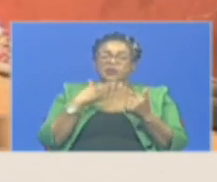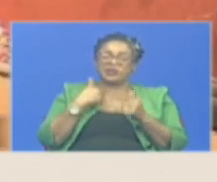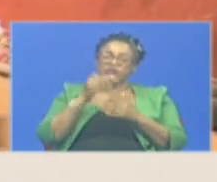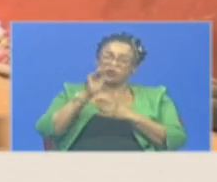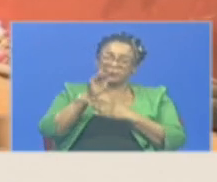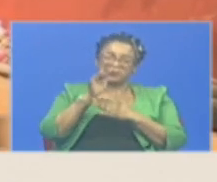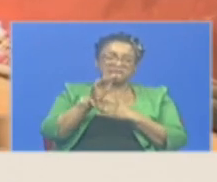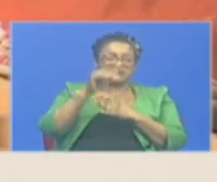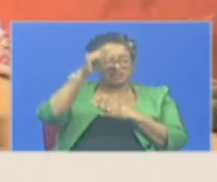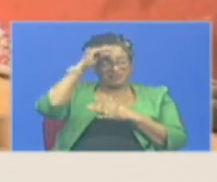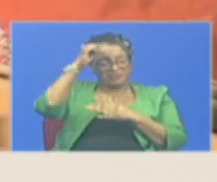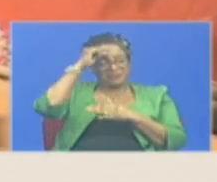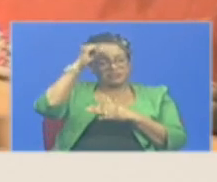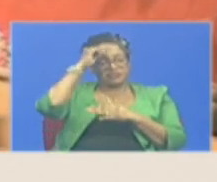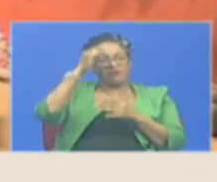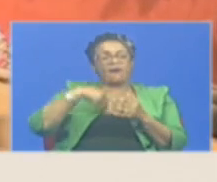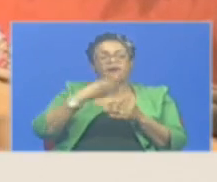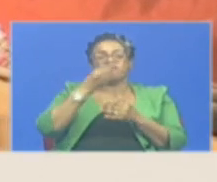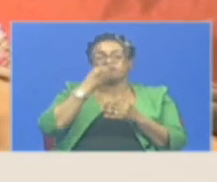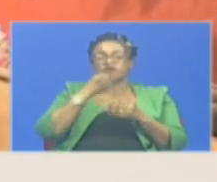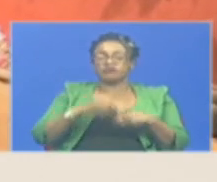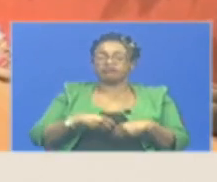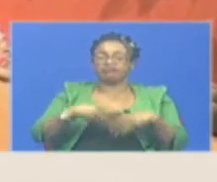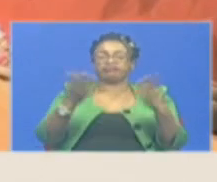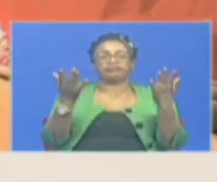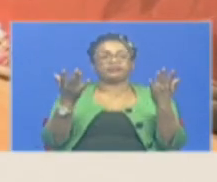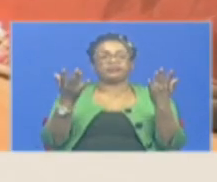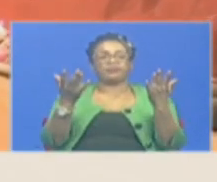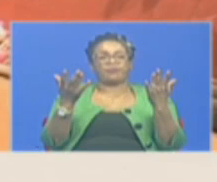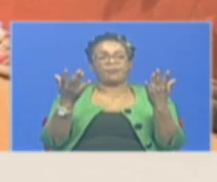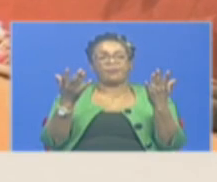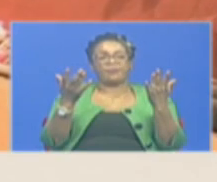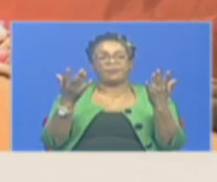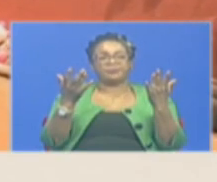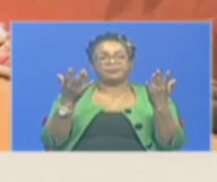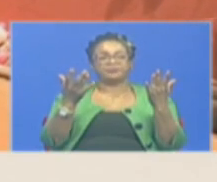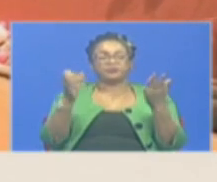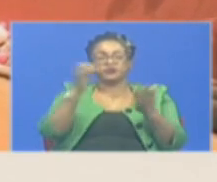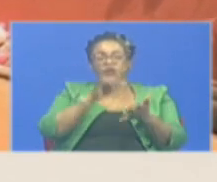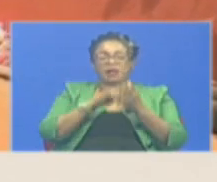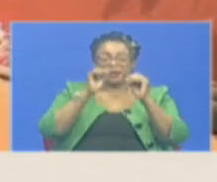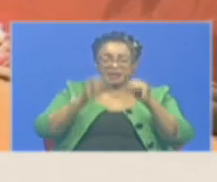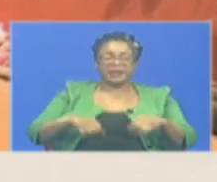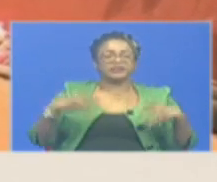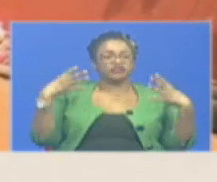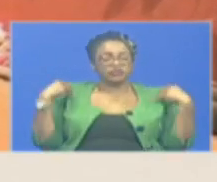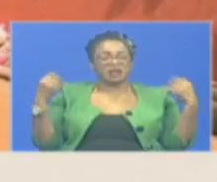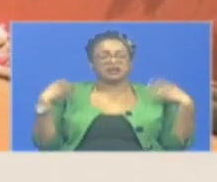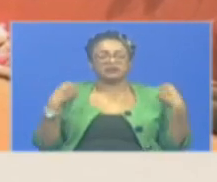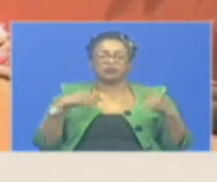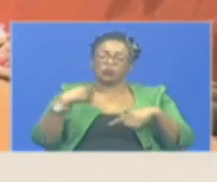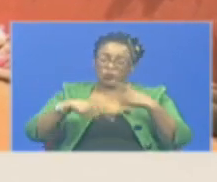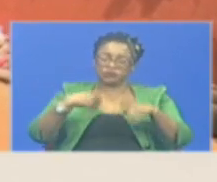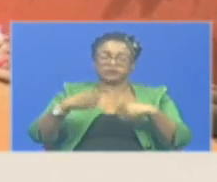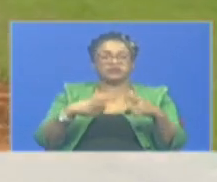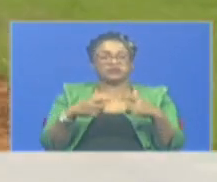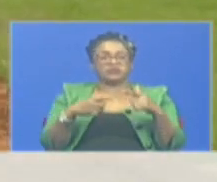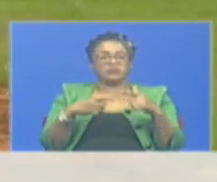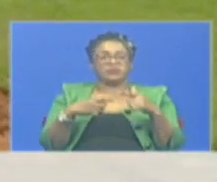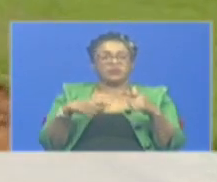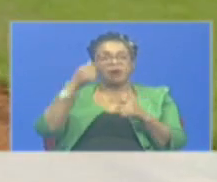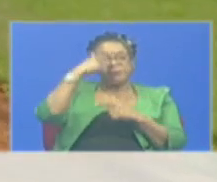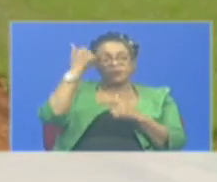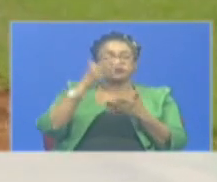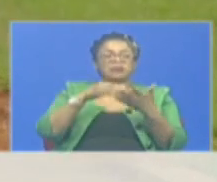ingefanya, kuna food ambao wanaweza kupeana upcoming athletes ili waweze kutrain, wafike mahali wanafaa kufika, sababu